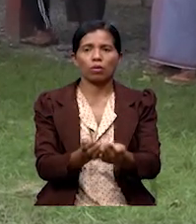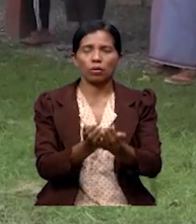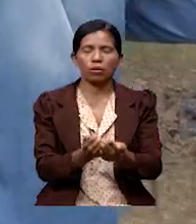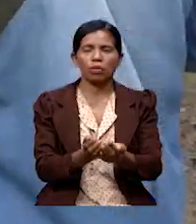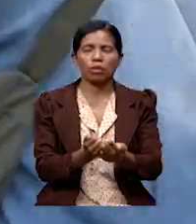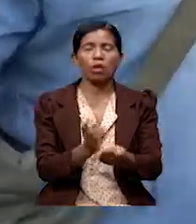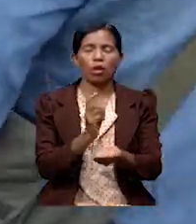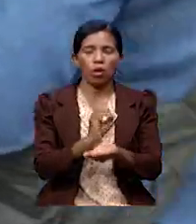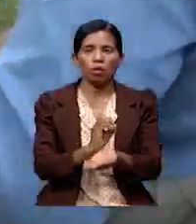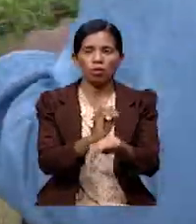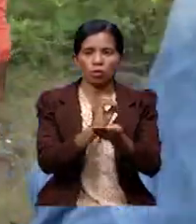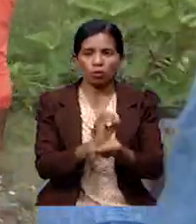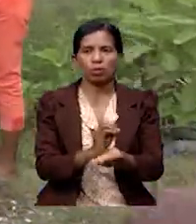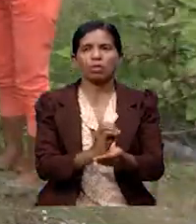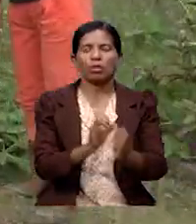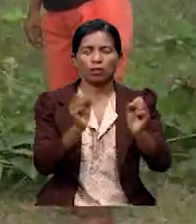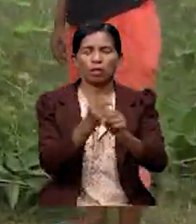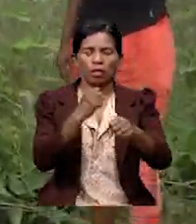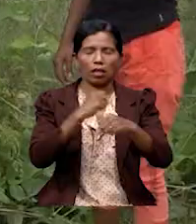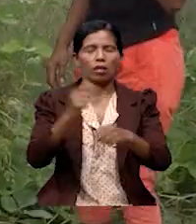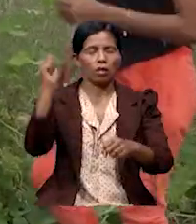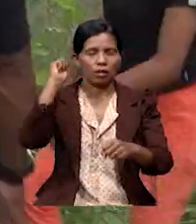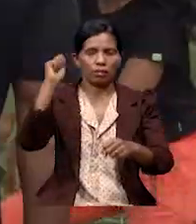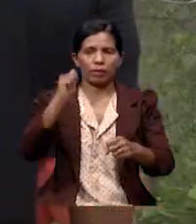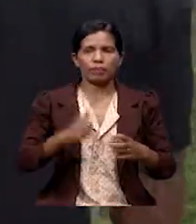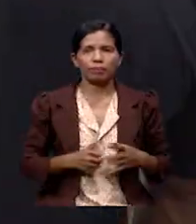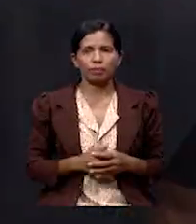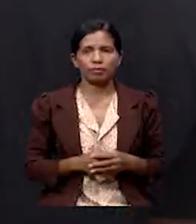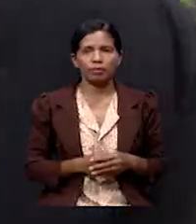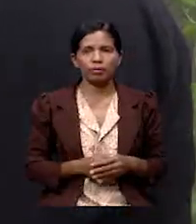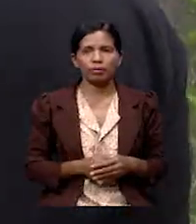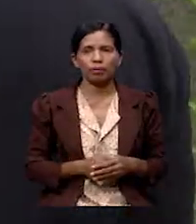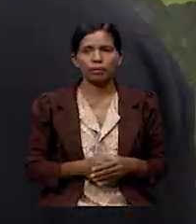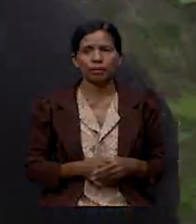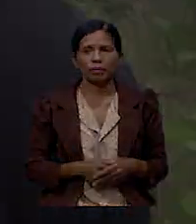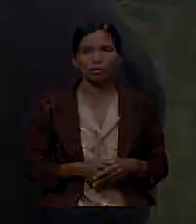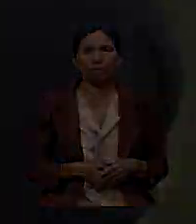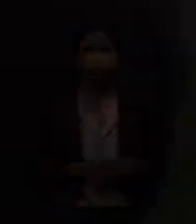residensia tulaika molok halau kampanya. Napoleon Xavier Clementino Maia Ziamen.